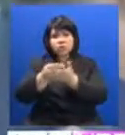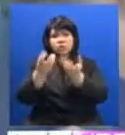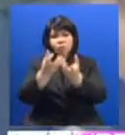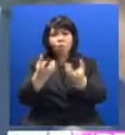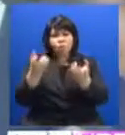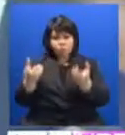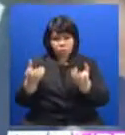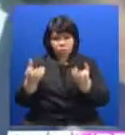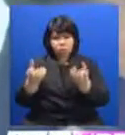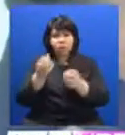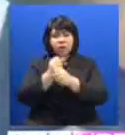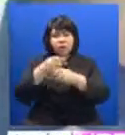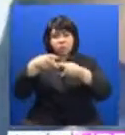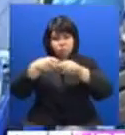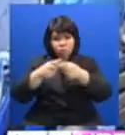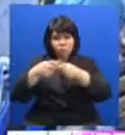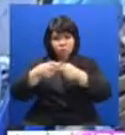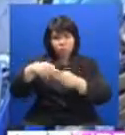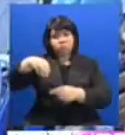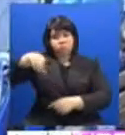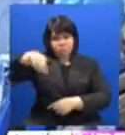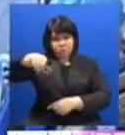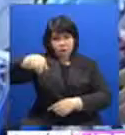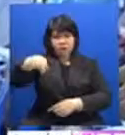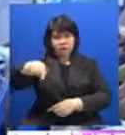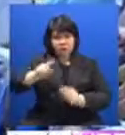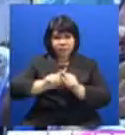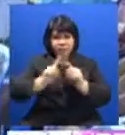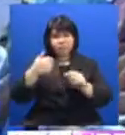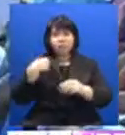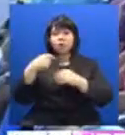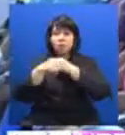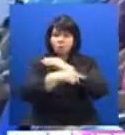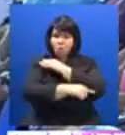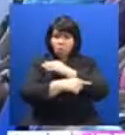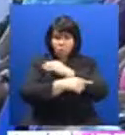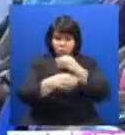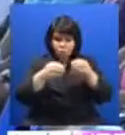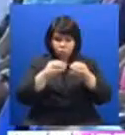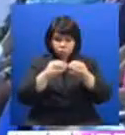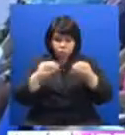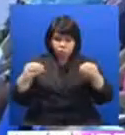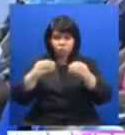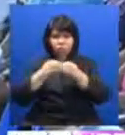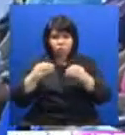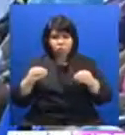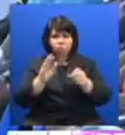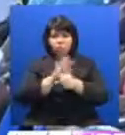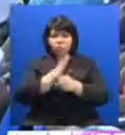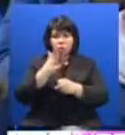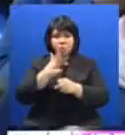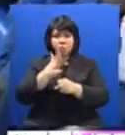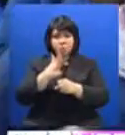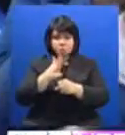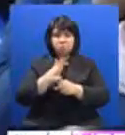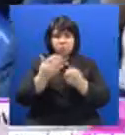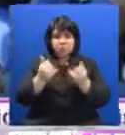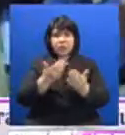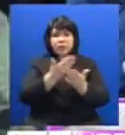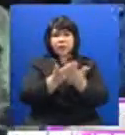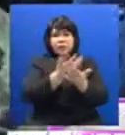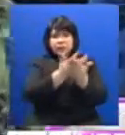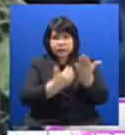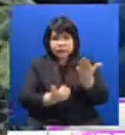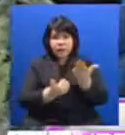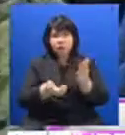อุปกรณ์จัดซ่อมประปาหมู่บ้านและมีการทุจริตจำนวนท่อน้ำประปาไม่ครบและไม่ได้ขนาดอีกทั้งเงินที่เหลือไม่นำ